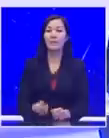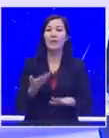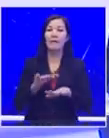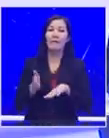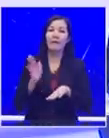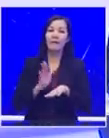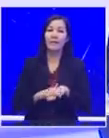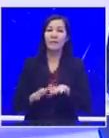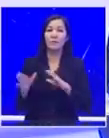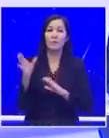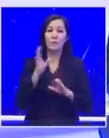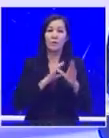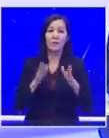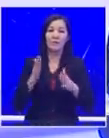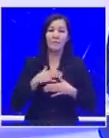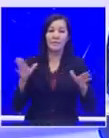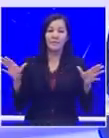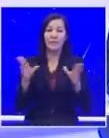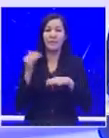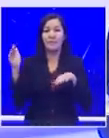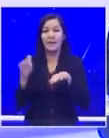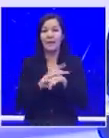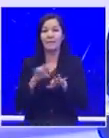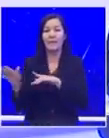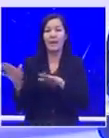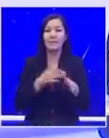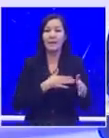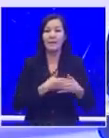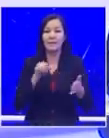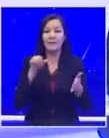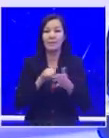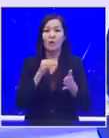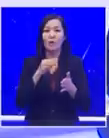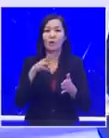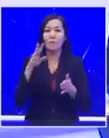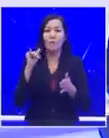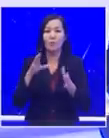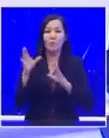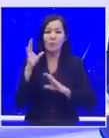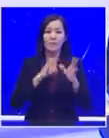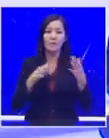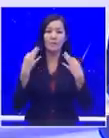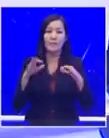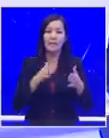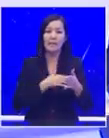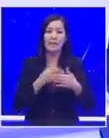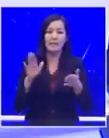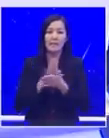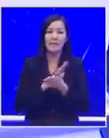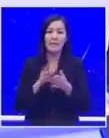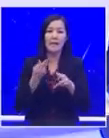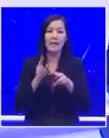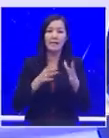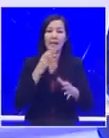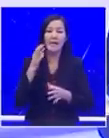Қысылтаяң шақта студенттерде біз біргеміз қайырымдылық акциясына атсалысып жүр. Жетісу мемлекеттік университетінің еріктілері әсіресе